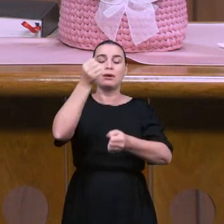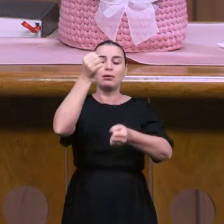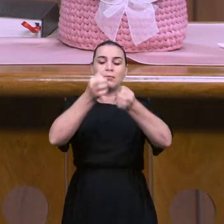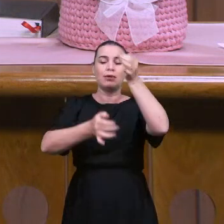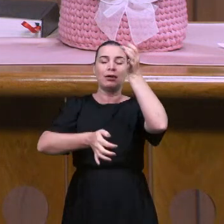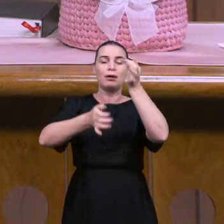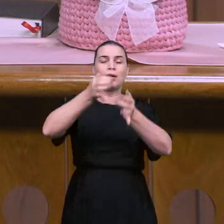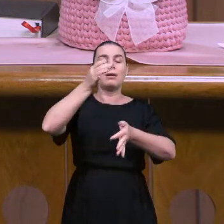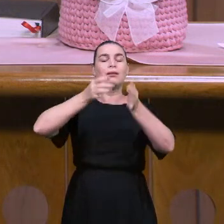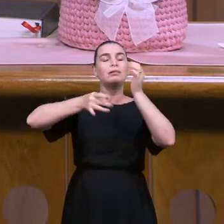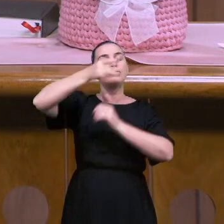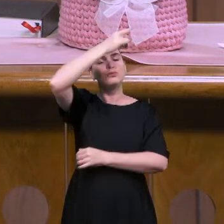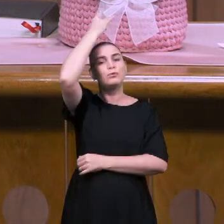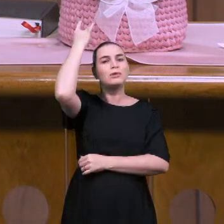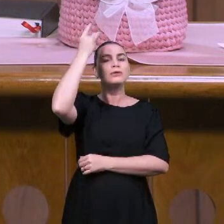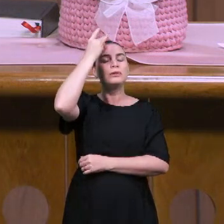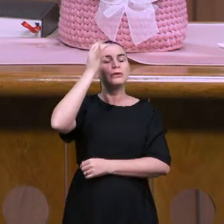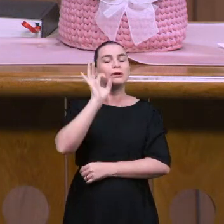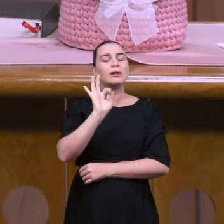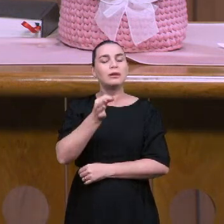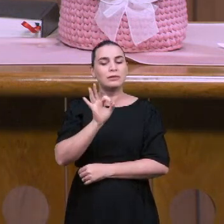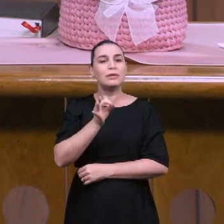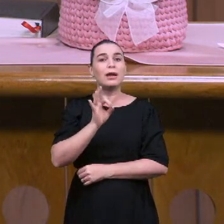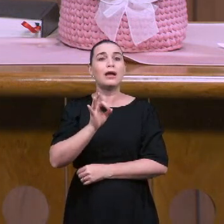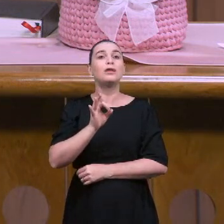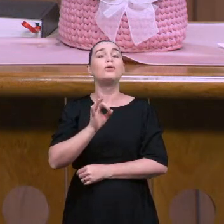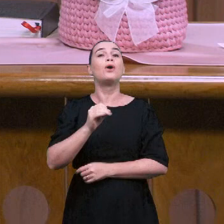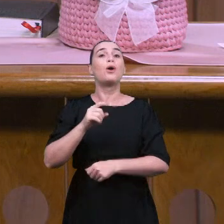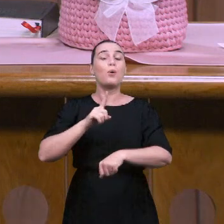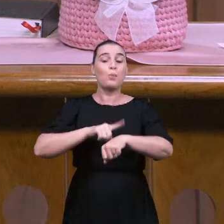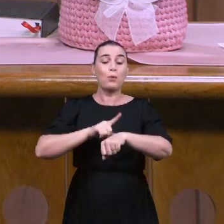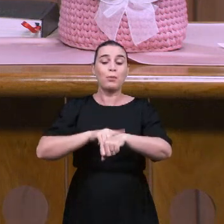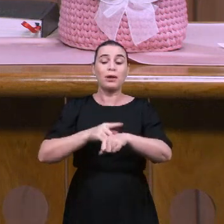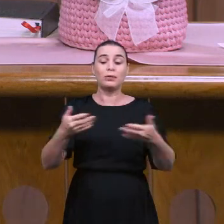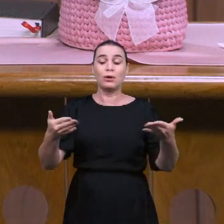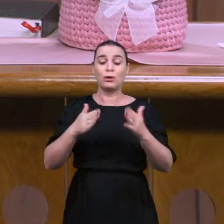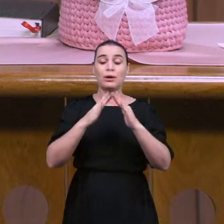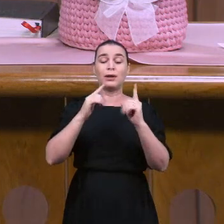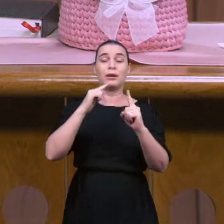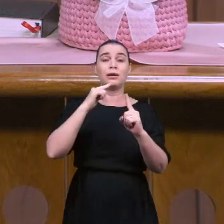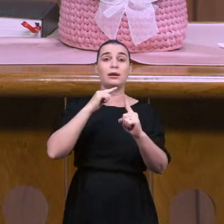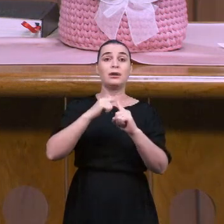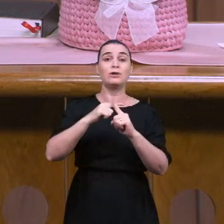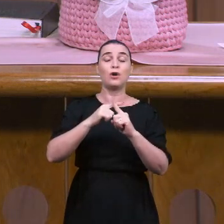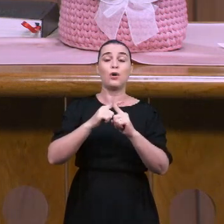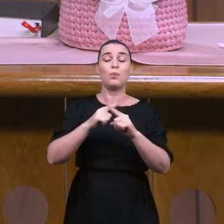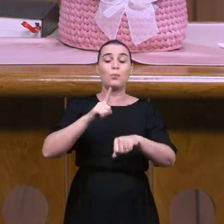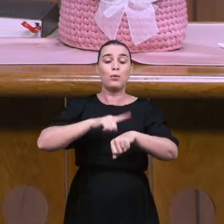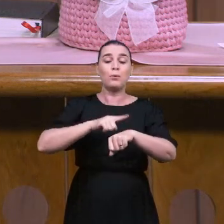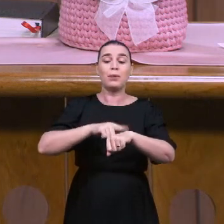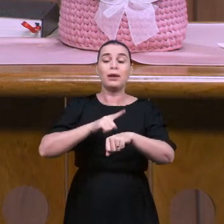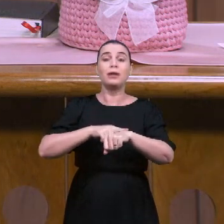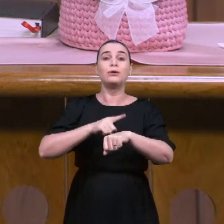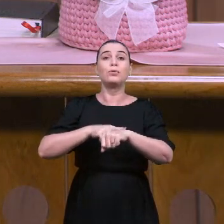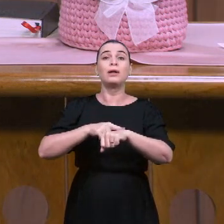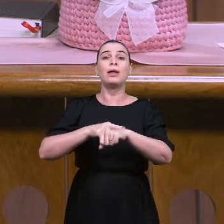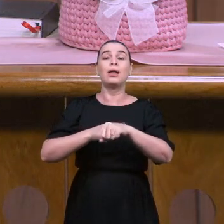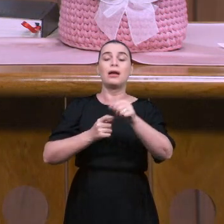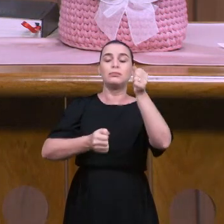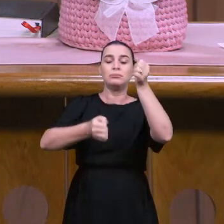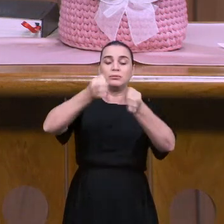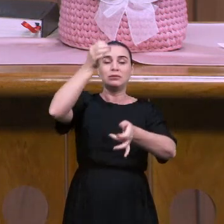versement de l'esprit, très bien, c'est ça. Ça, c'est le monde du passage. L'Église vit ce moment du passage qui est le versement